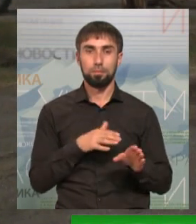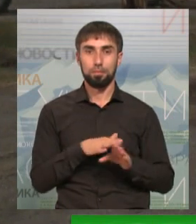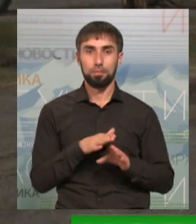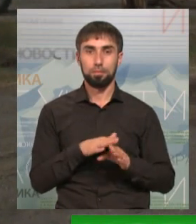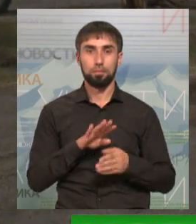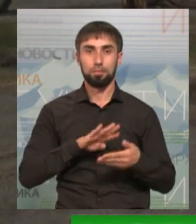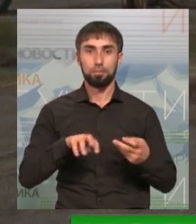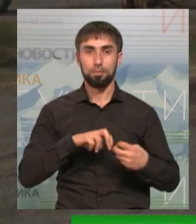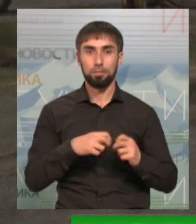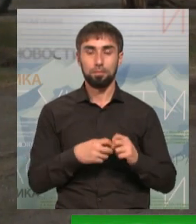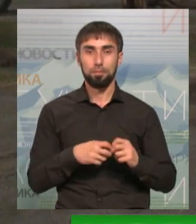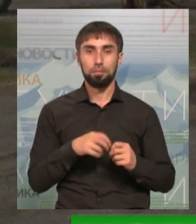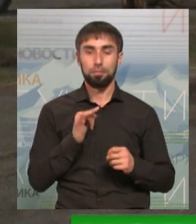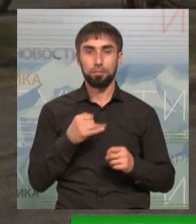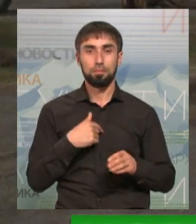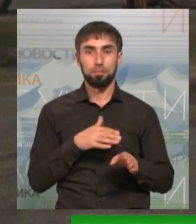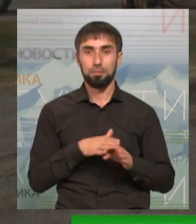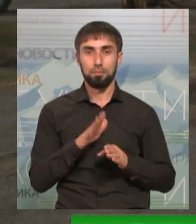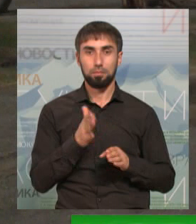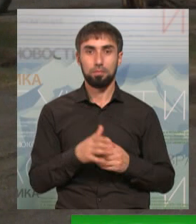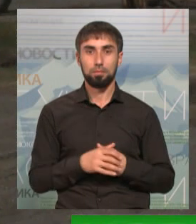справляемся, конечно, мы справимся.